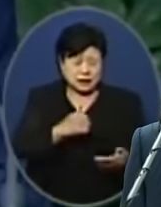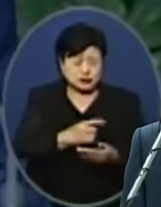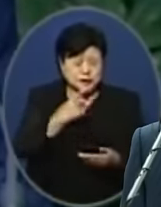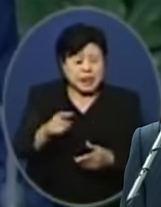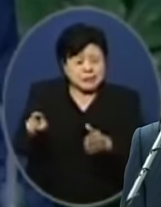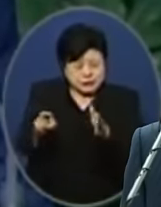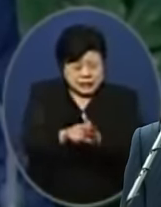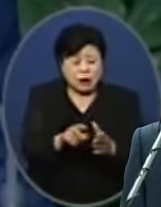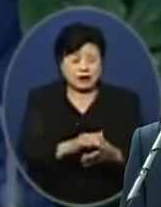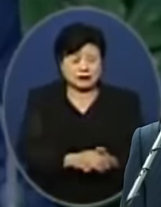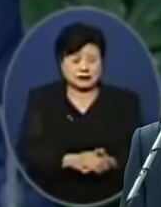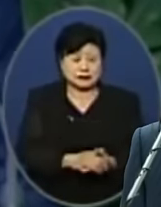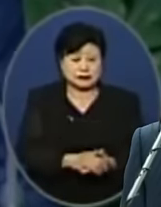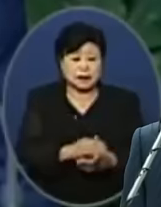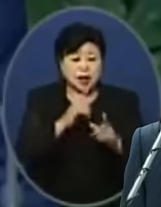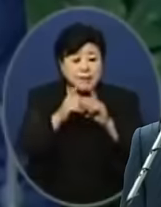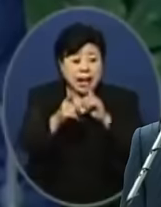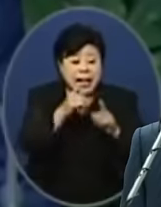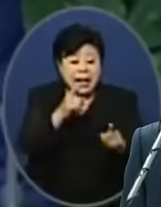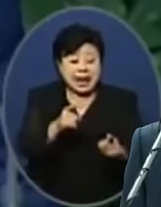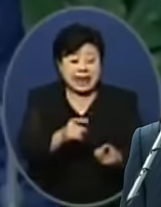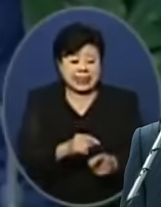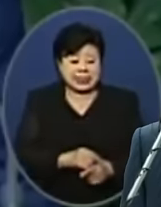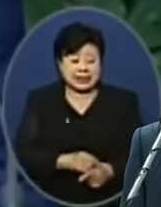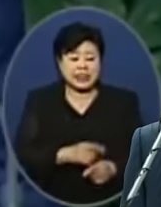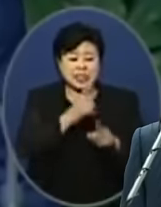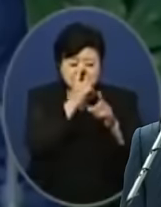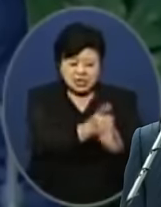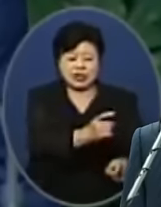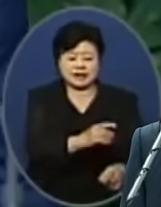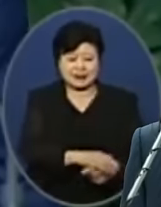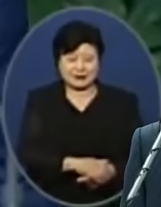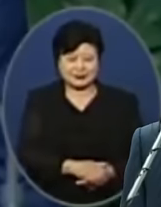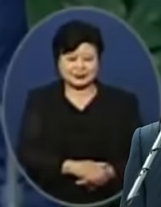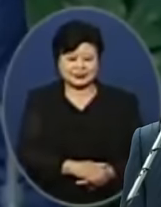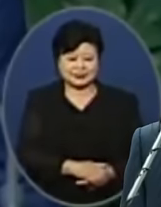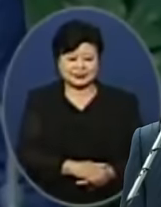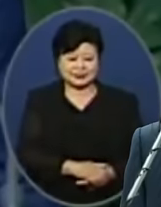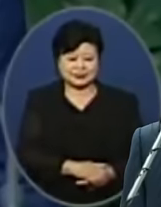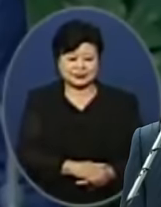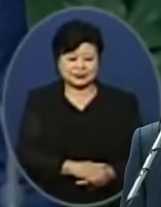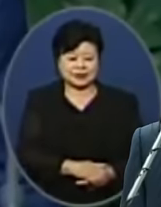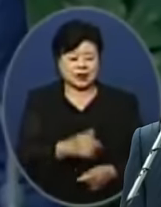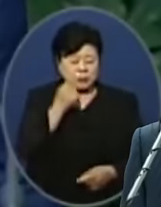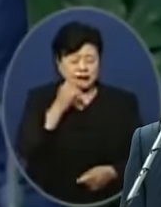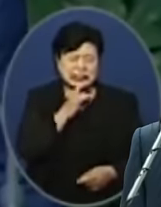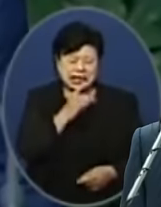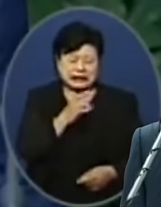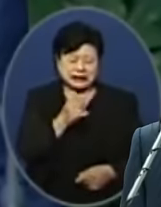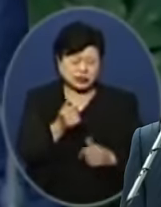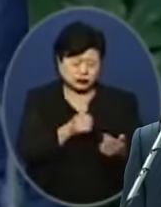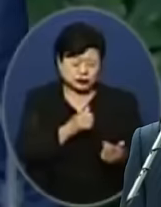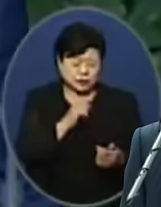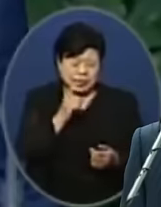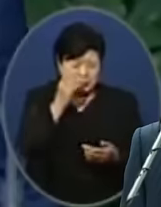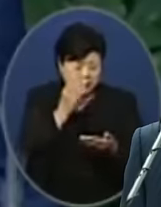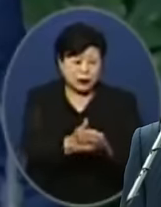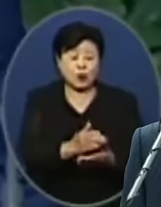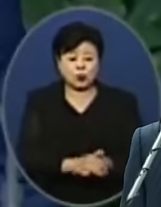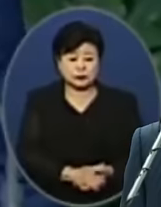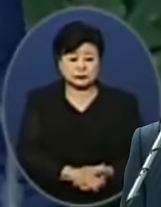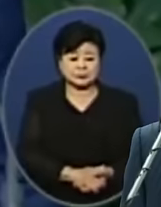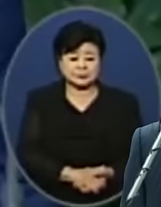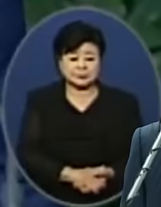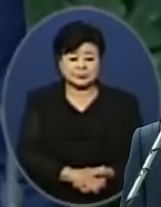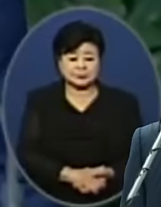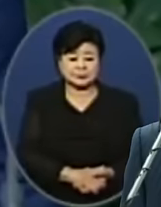것입니다. 그리고 말로서 언제나 이겨야 되는 것입니다. 못한다, 안 된다, 죽는다는 소리 절대 하지 마십시오.